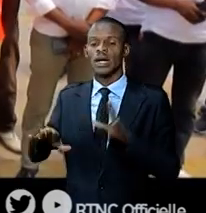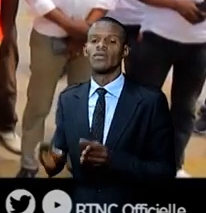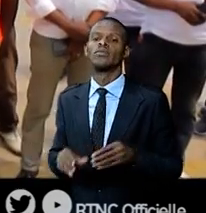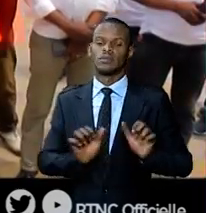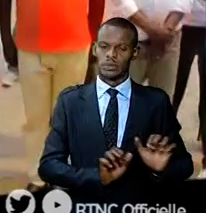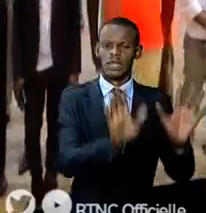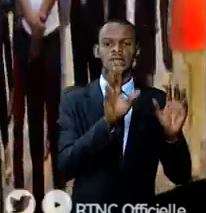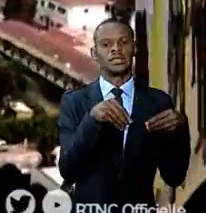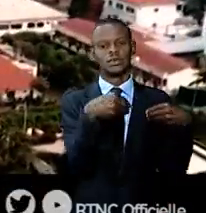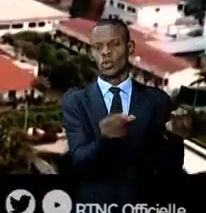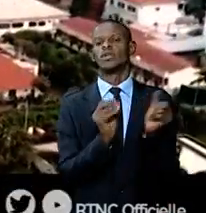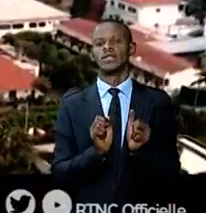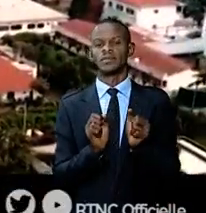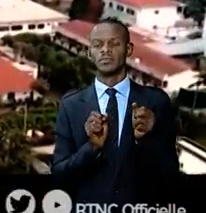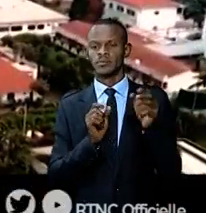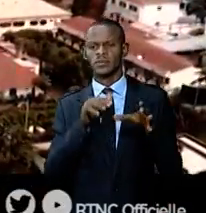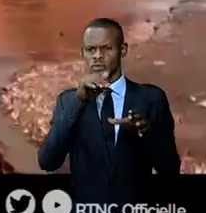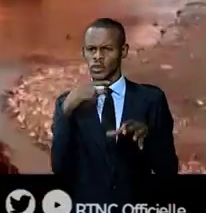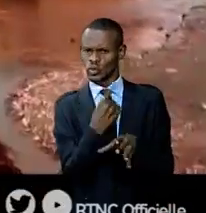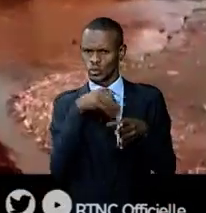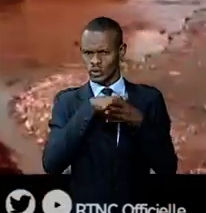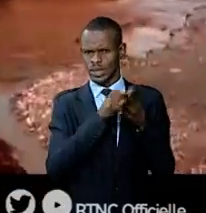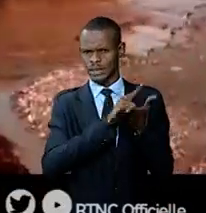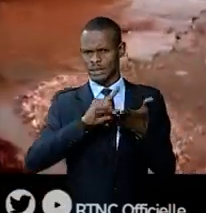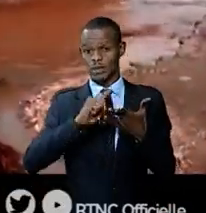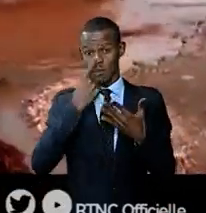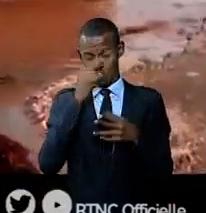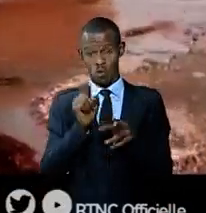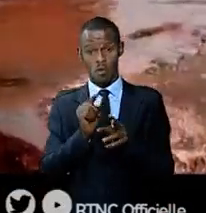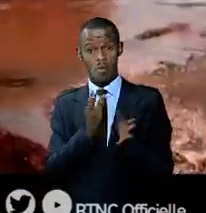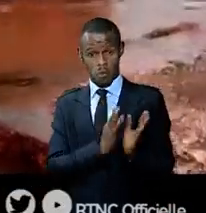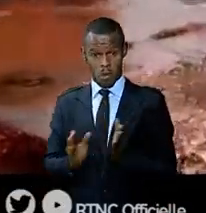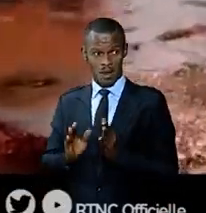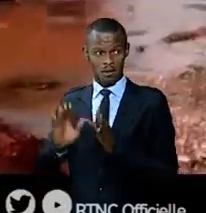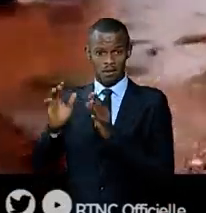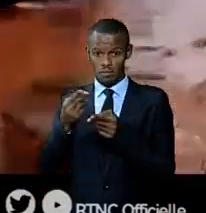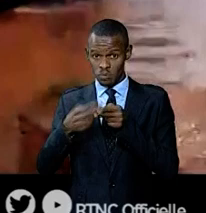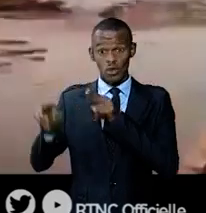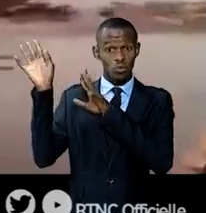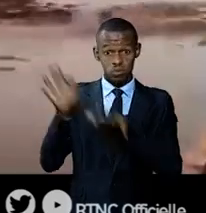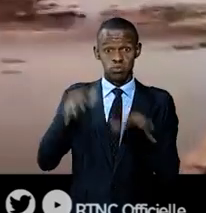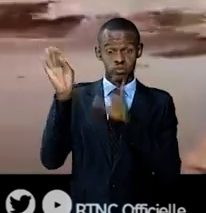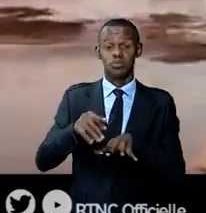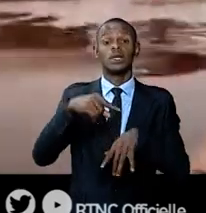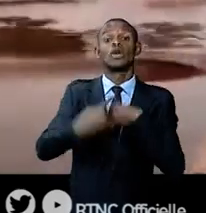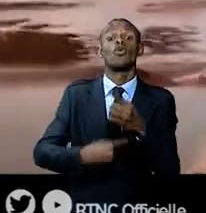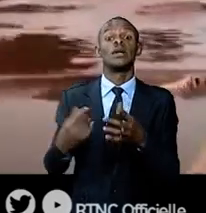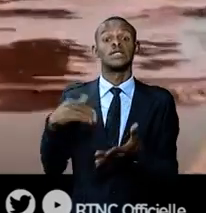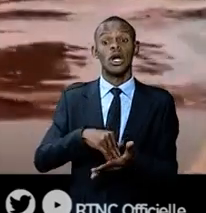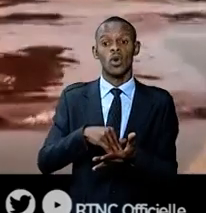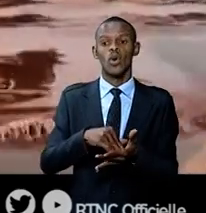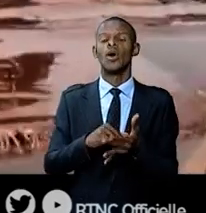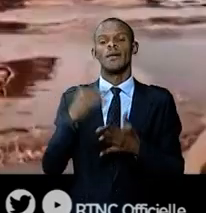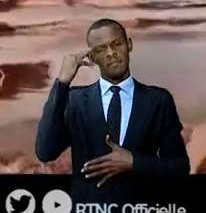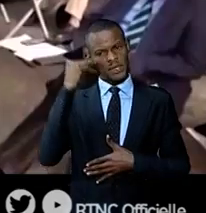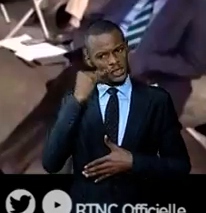habilitées. Toujours dans la semaine, en prévision des pluies qui s'annoncent, les ministères des infrastructures, travaux publics et reconstruction